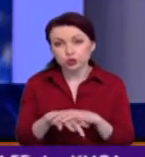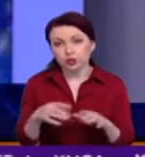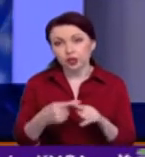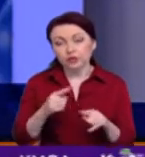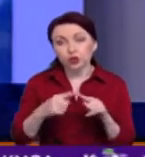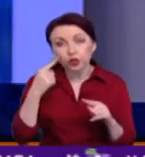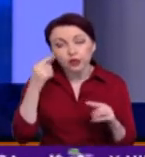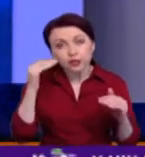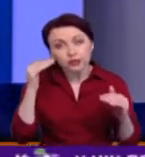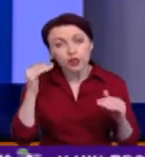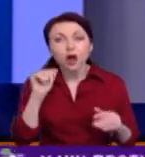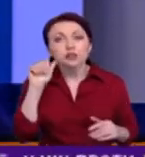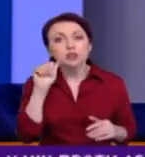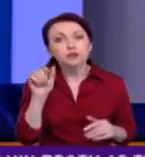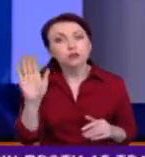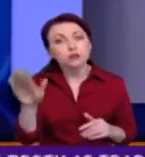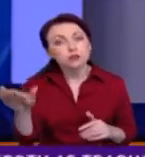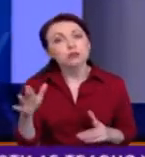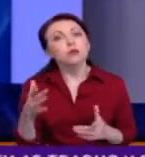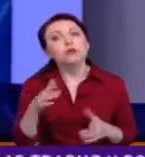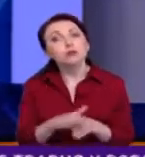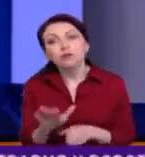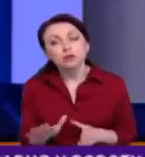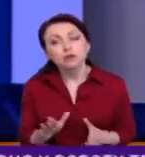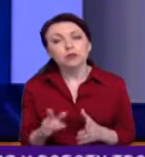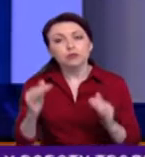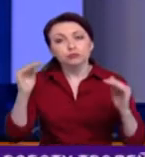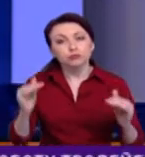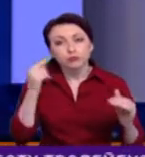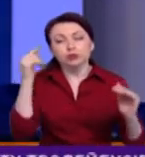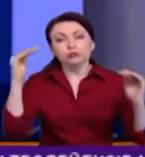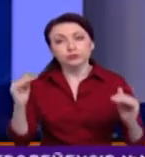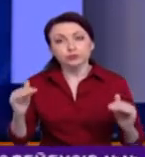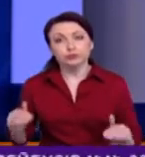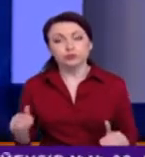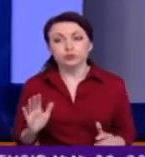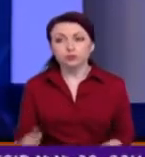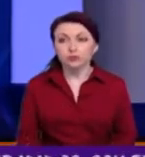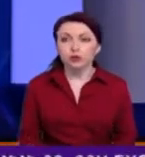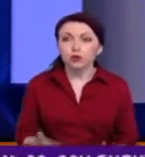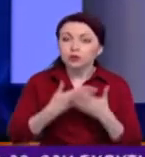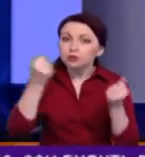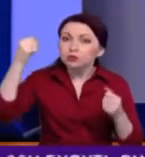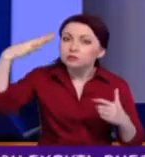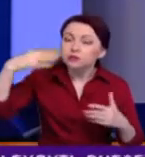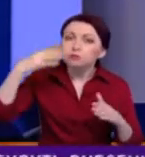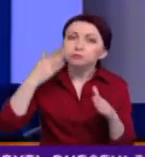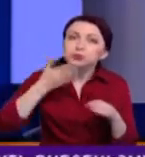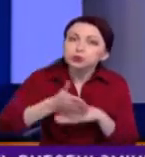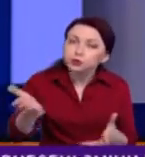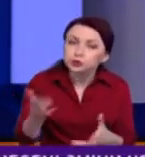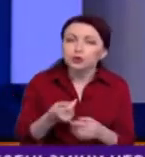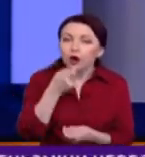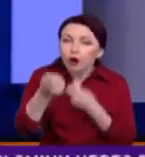рейтингу. Бо завтра його будуть запитувати, починаючи від тарифів і закінчуючи відсутністю світла в під'їзді. Якщо ми